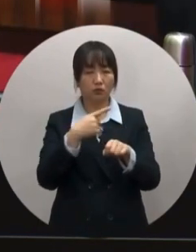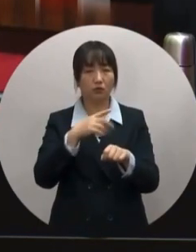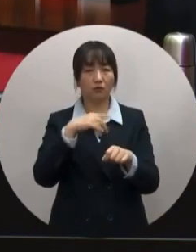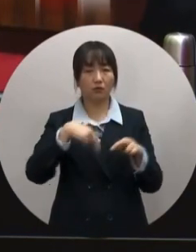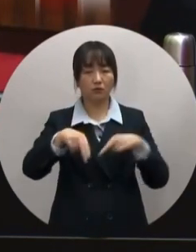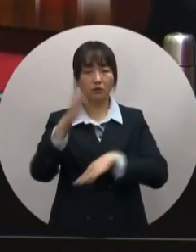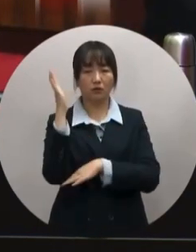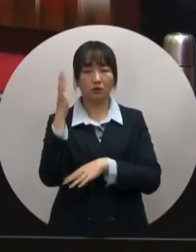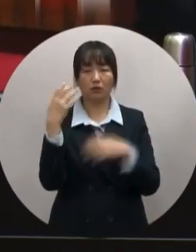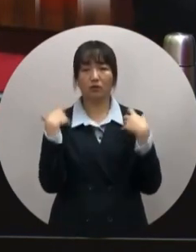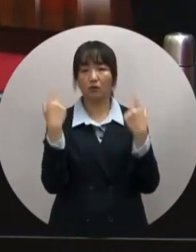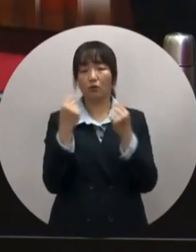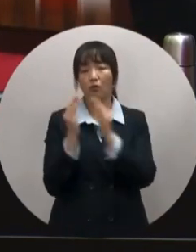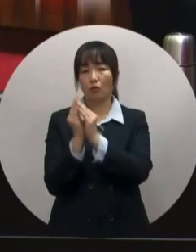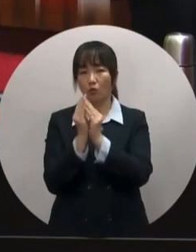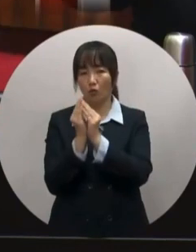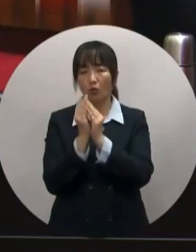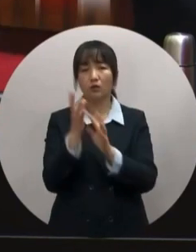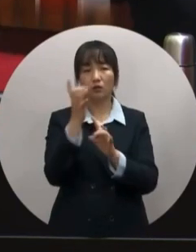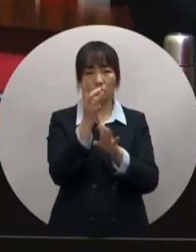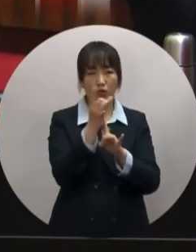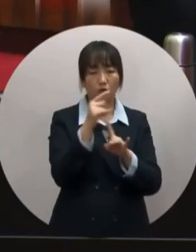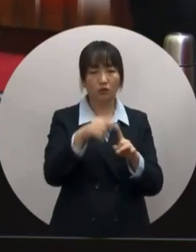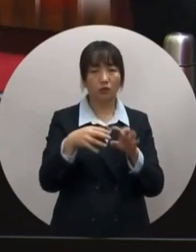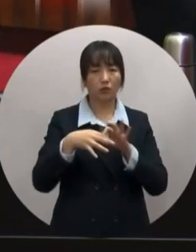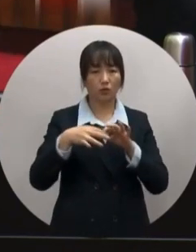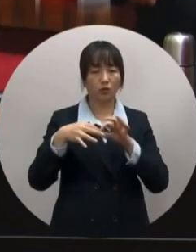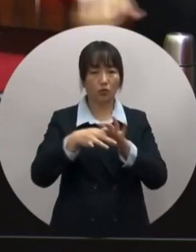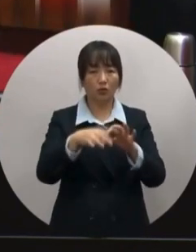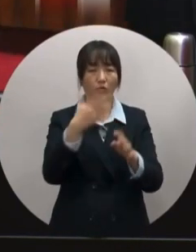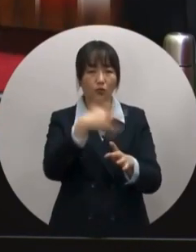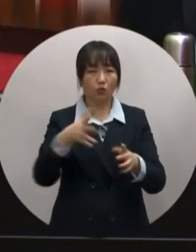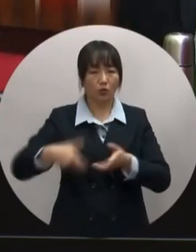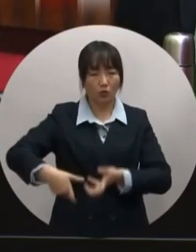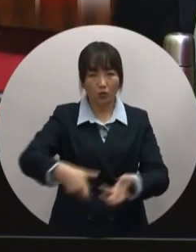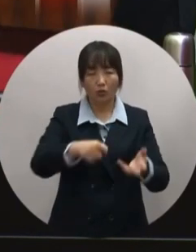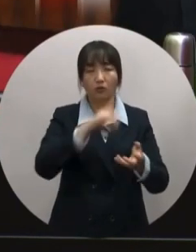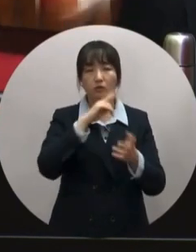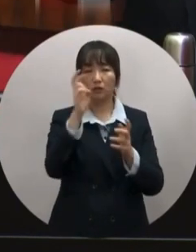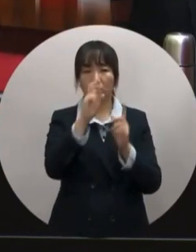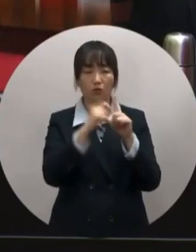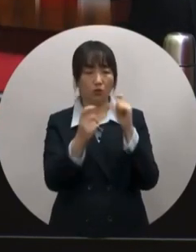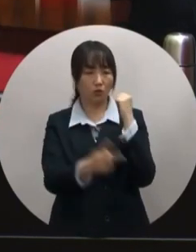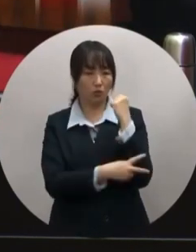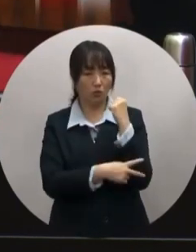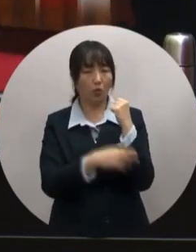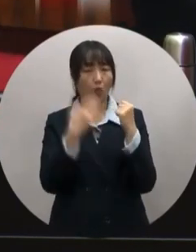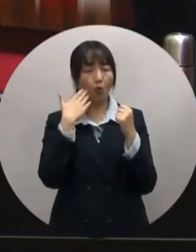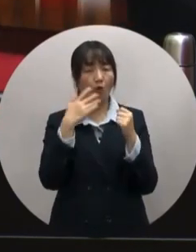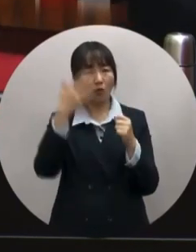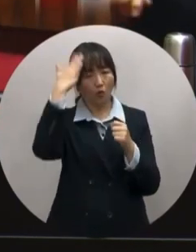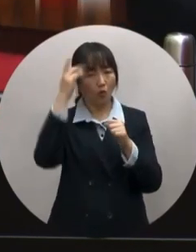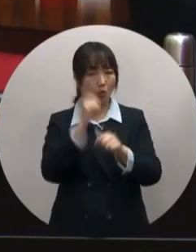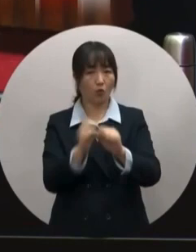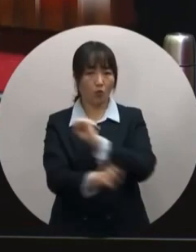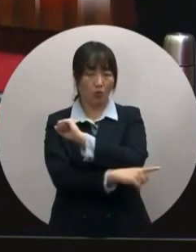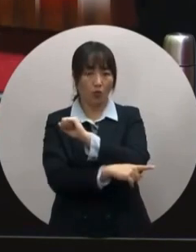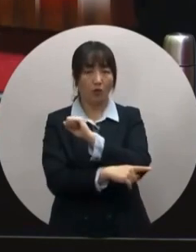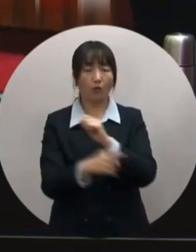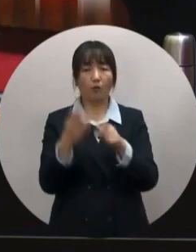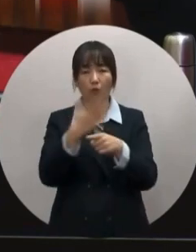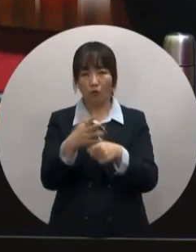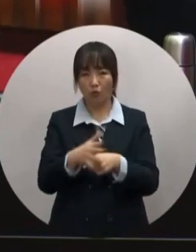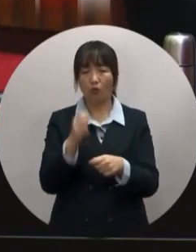這個桃園新竹這個連通自來水管20公里如果你從頭做到尾